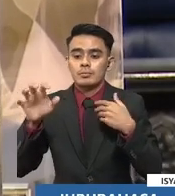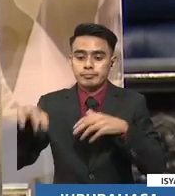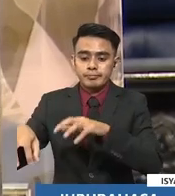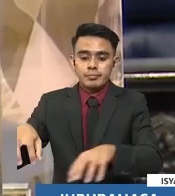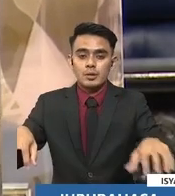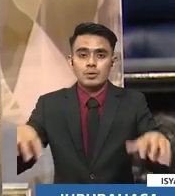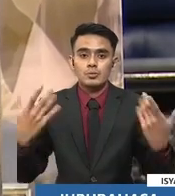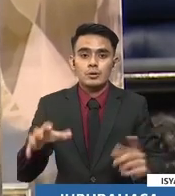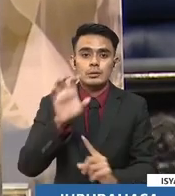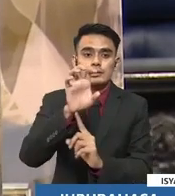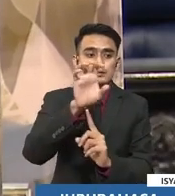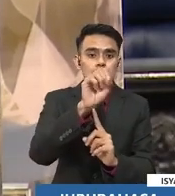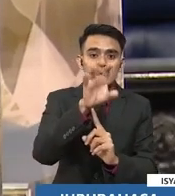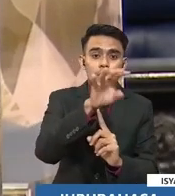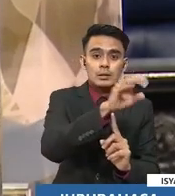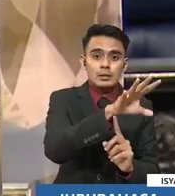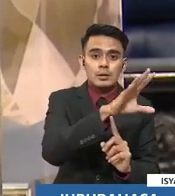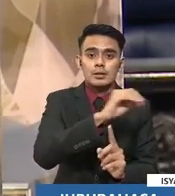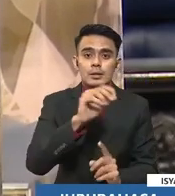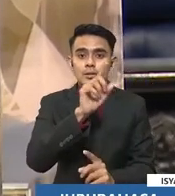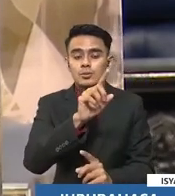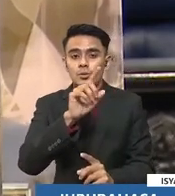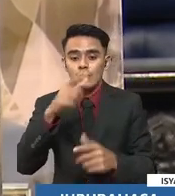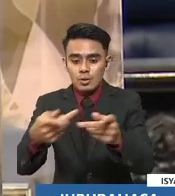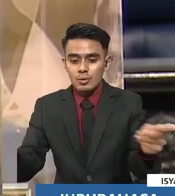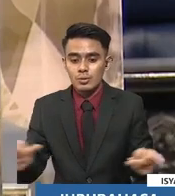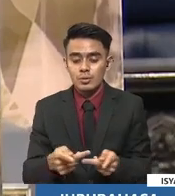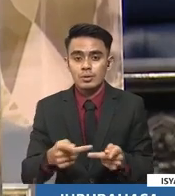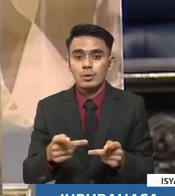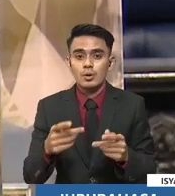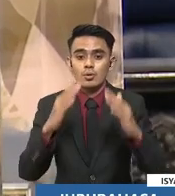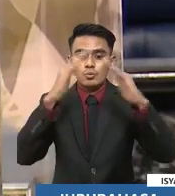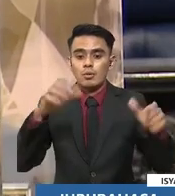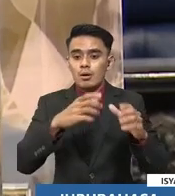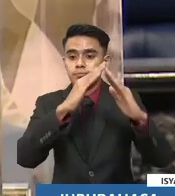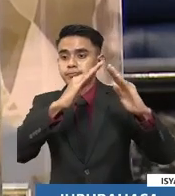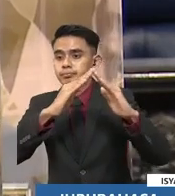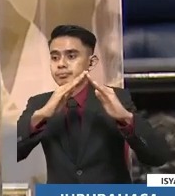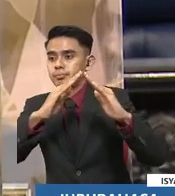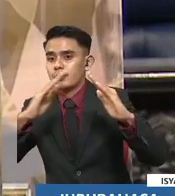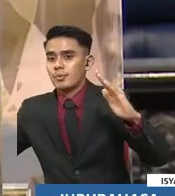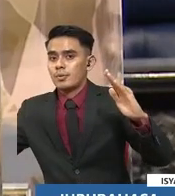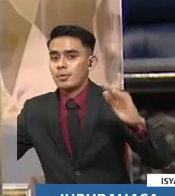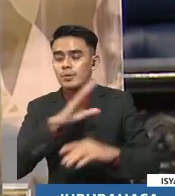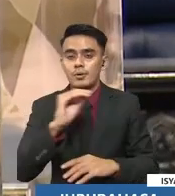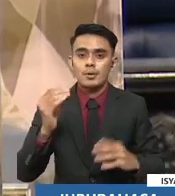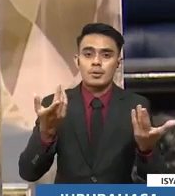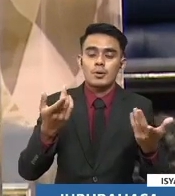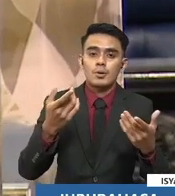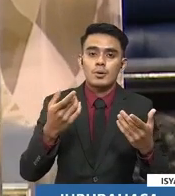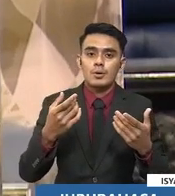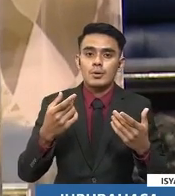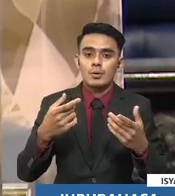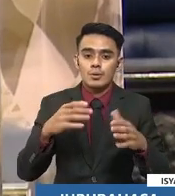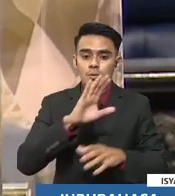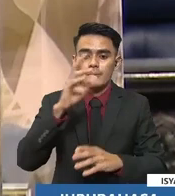dipasang dengan jalur lebar satelit, termasuk 100 lokasi di kawasan rumah panjang di Parlimen Ulu Rejang. Pembinaan 60 buah menara baru